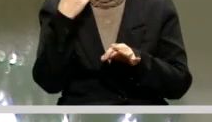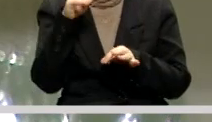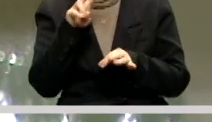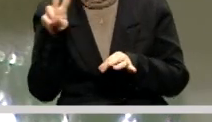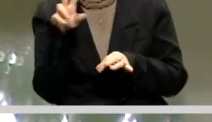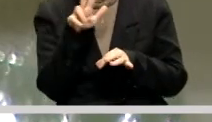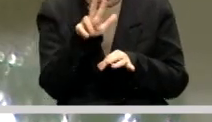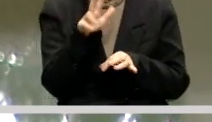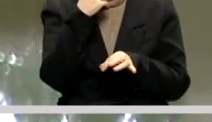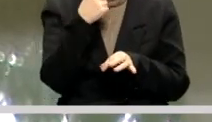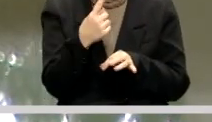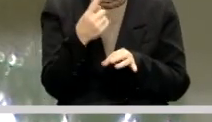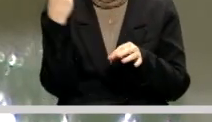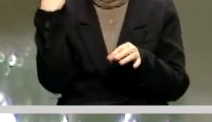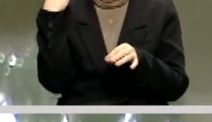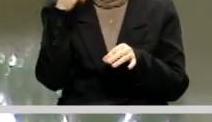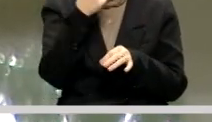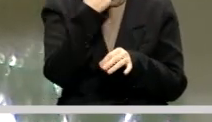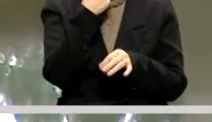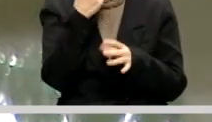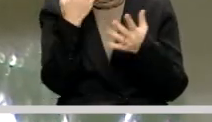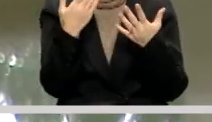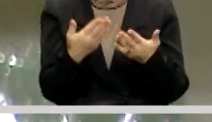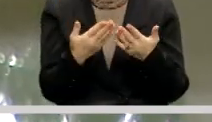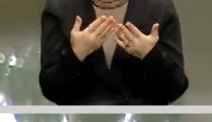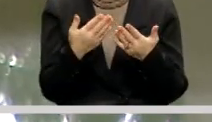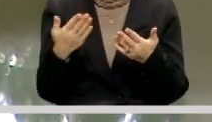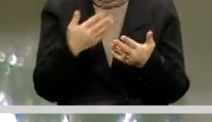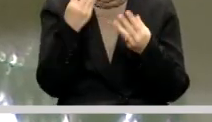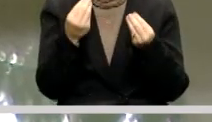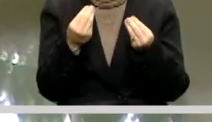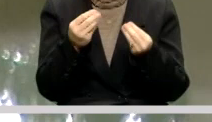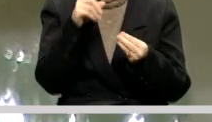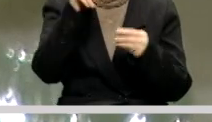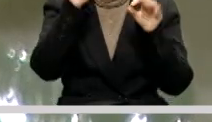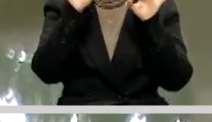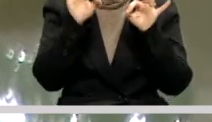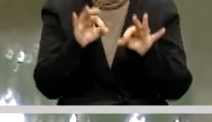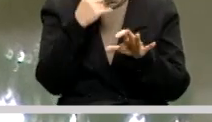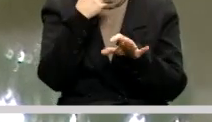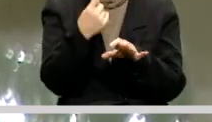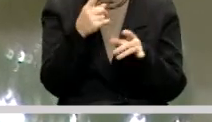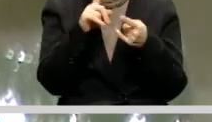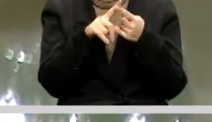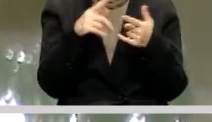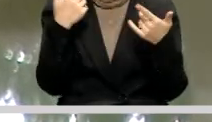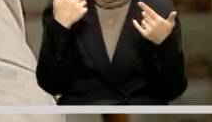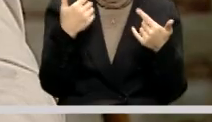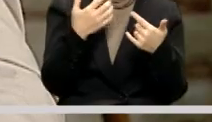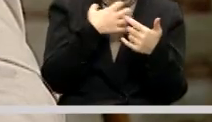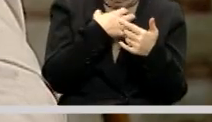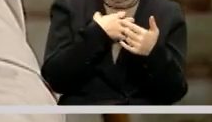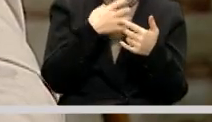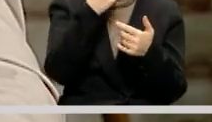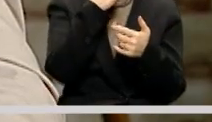böyle yeni bir yıl, daha fresh, güzel bir başlangıç diye hissediyorsunuz. Ama bir taraftan da her yeni yılda biraz daha yaş alıyoruz. Onun da bir hüznü olmuyor değil.